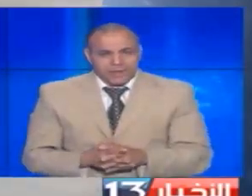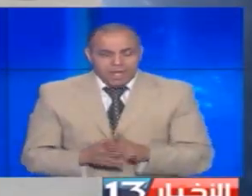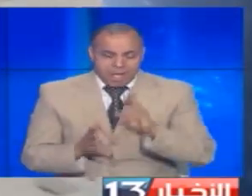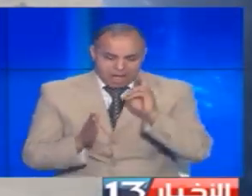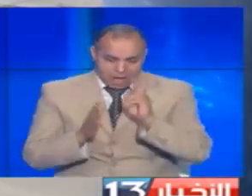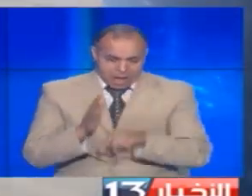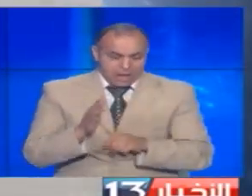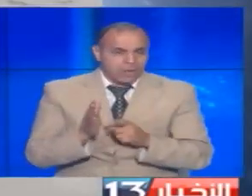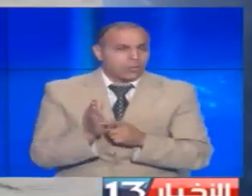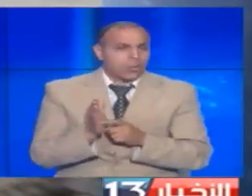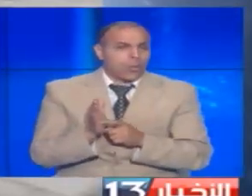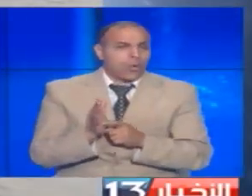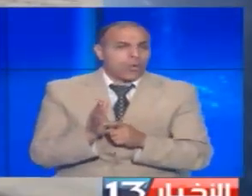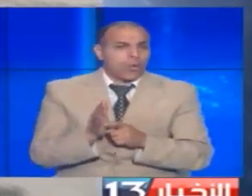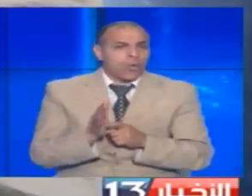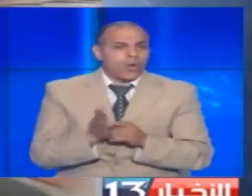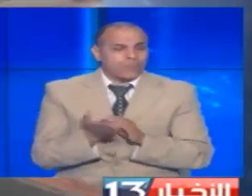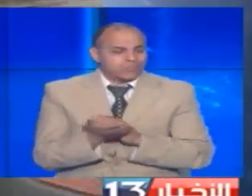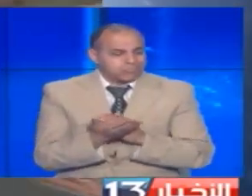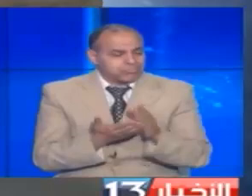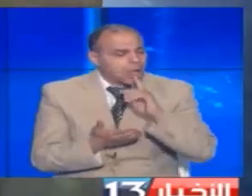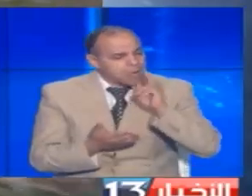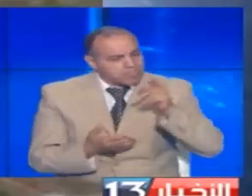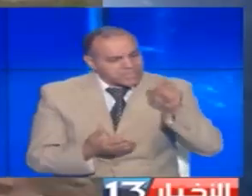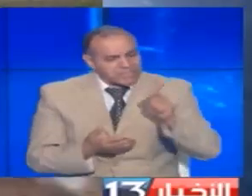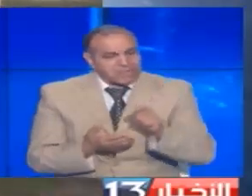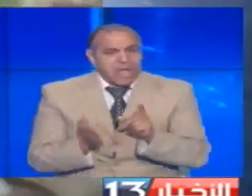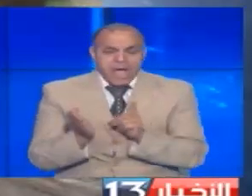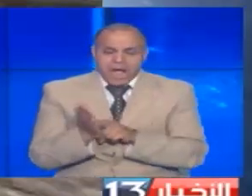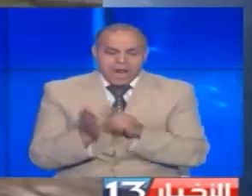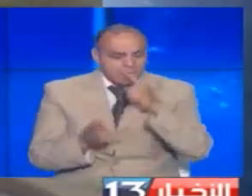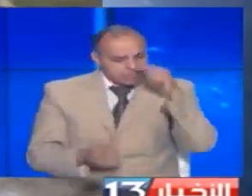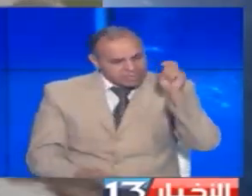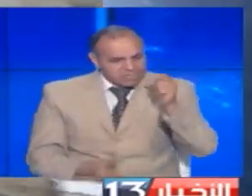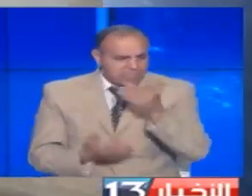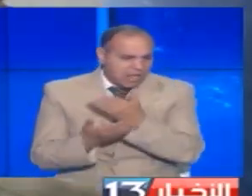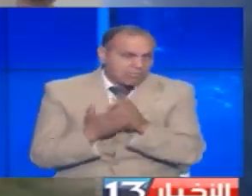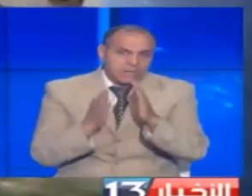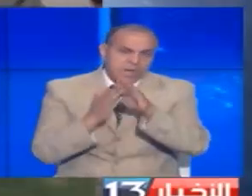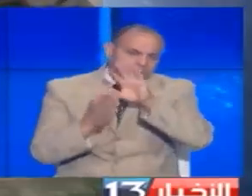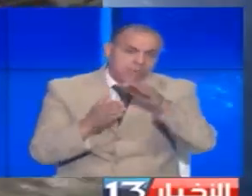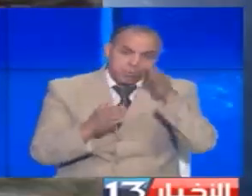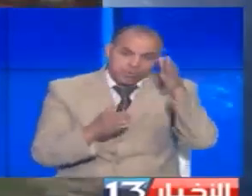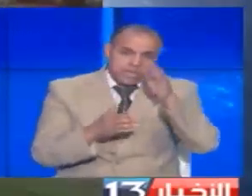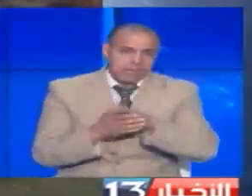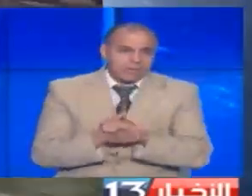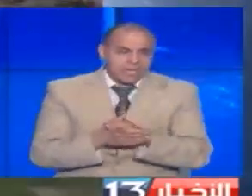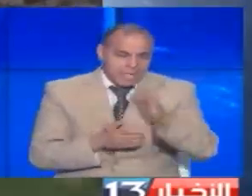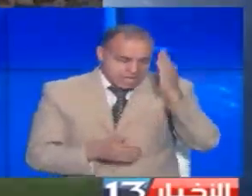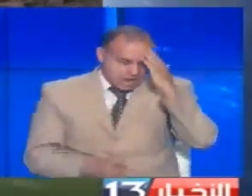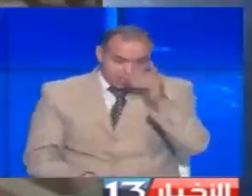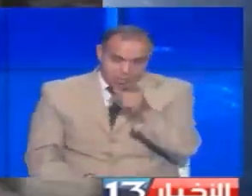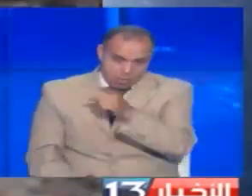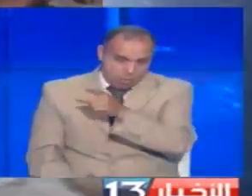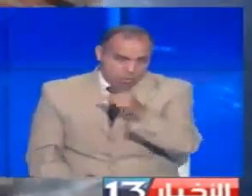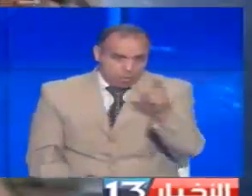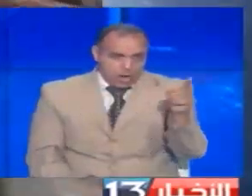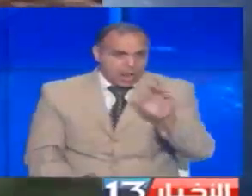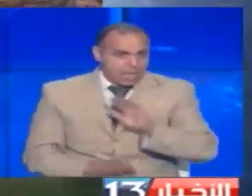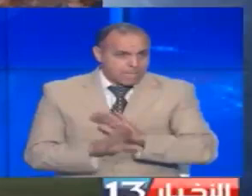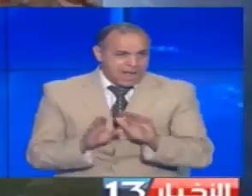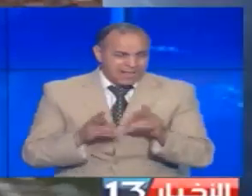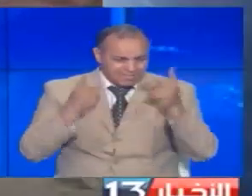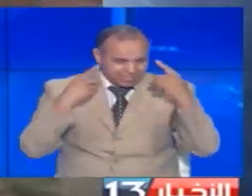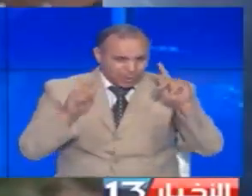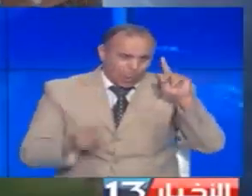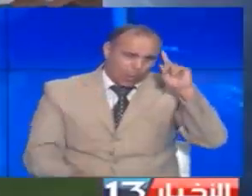ال ال ال ال ازاله ستنفذ القرارات هديه مع نسبه المستقبل معظمهم يعرفوا وانه تم سموه